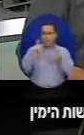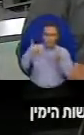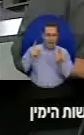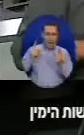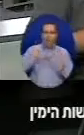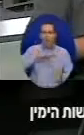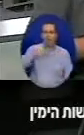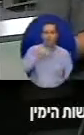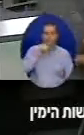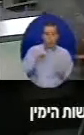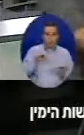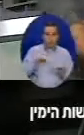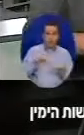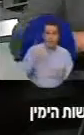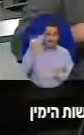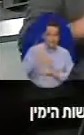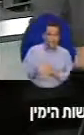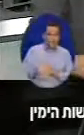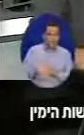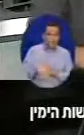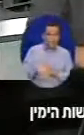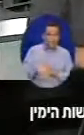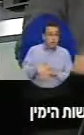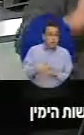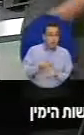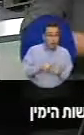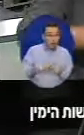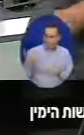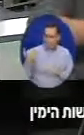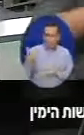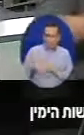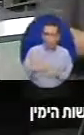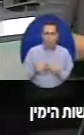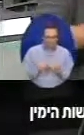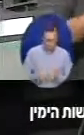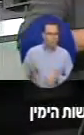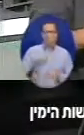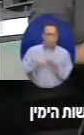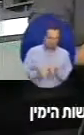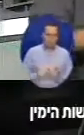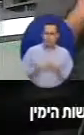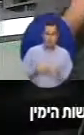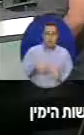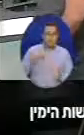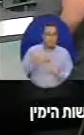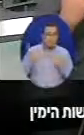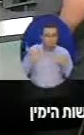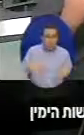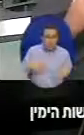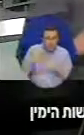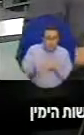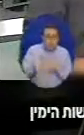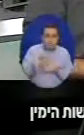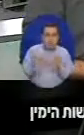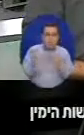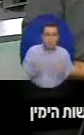בחירות. אבל המיסקלקולציה יכולה להוביל אותם. בסוף, החודשיים האחרונים האלה, שכל הזמן משבר ועוד משבר, ובסוף זה ייפול על משהו שהוא לא מספיק חשוב. קודם כל,